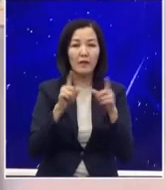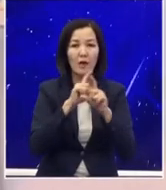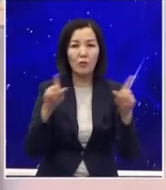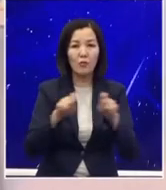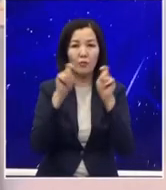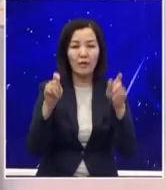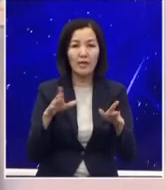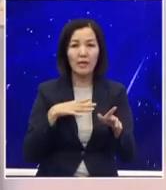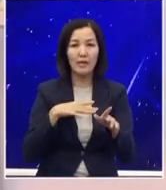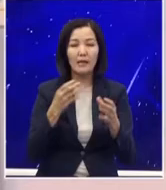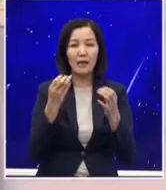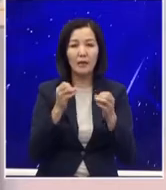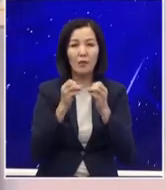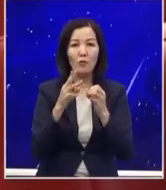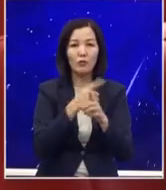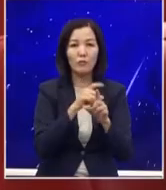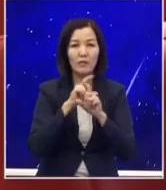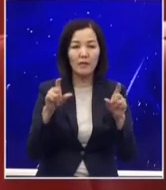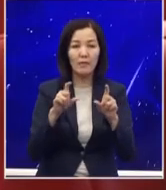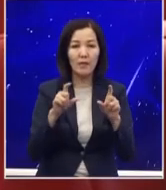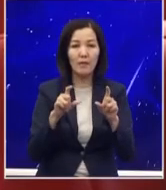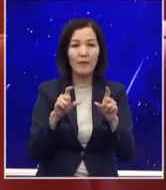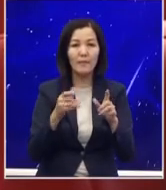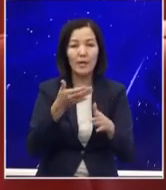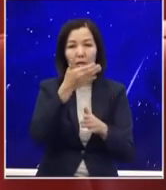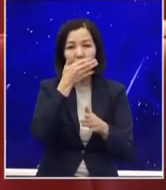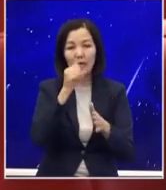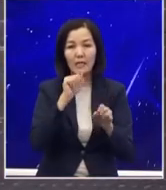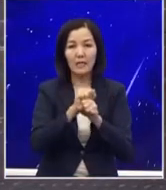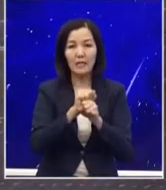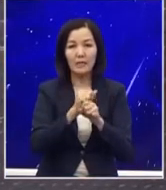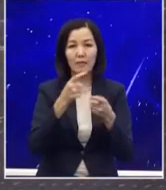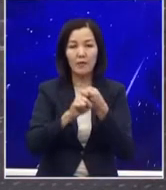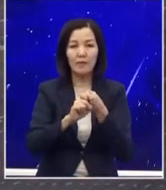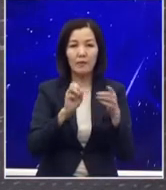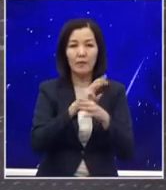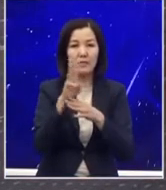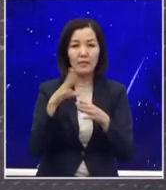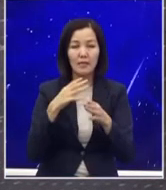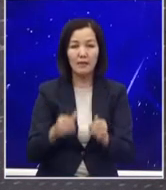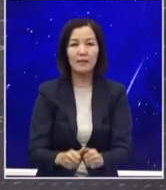пайдалануға берілді. Одан бөлек 13 медициналық мекеме оттегі станциясымен қамтамасыз етілген.